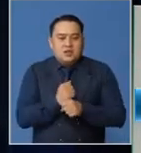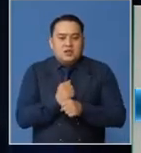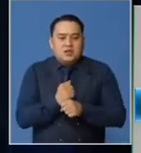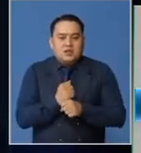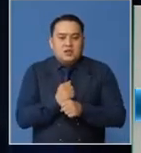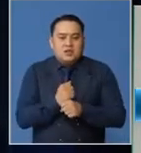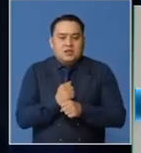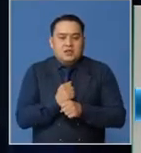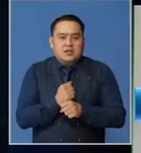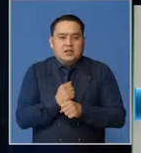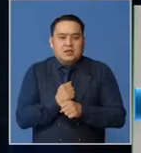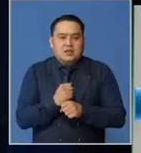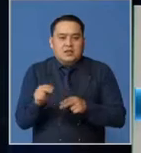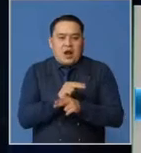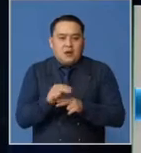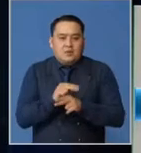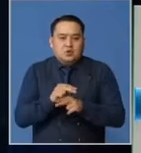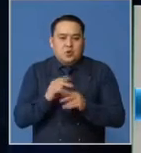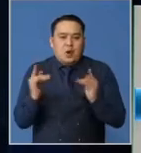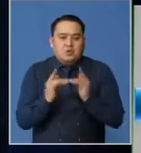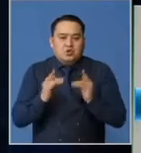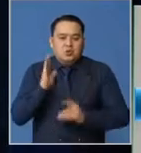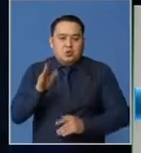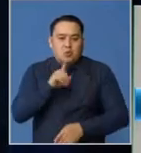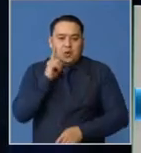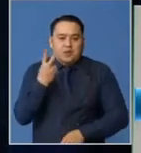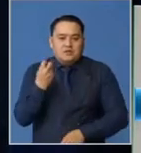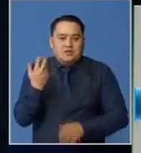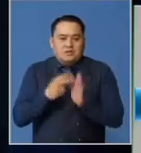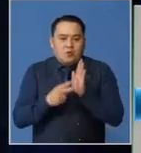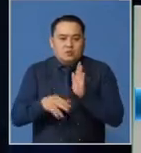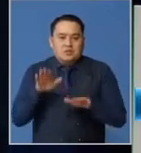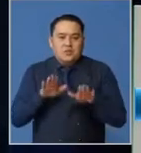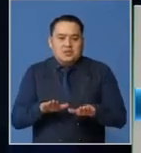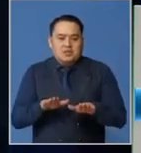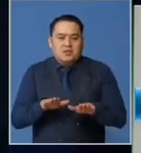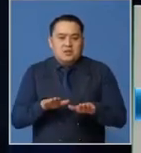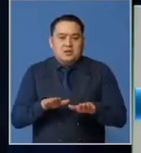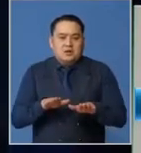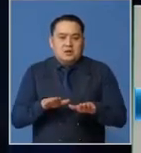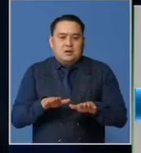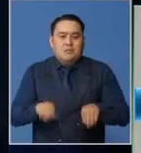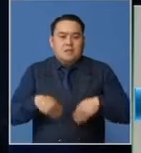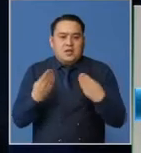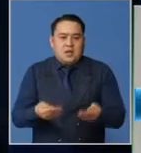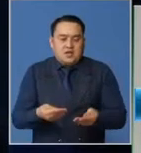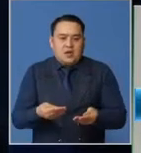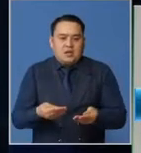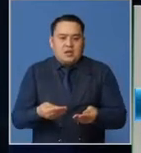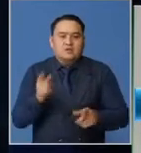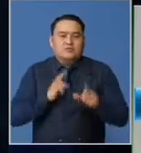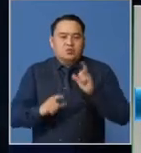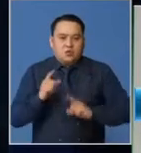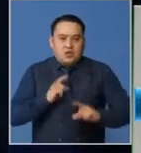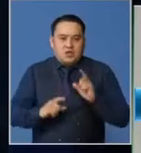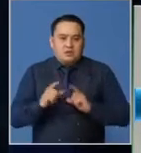сделать и реконструировать под общежитие на 280 мест и потом безвозмездно передать его для